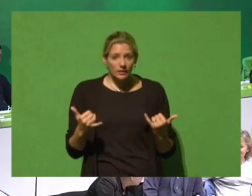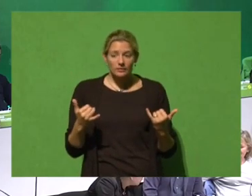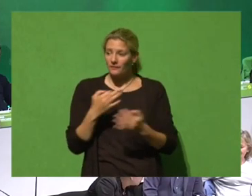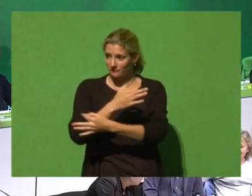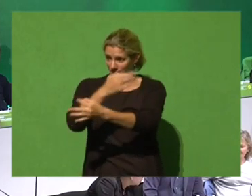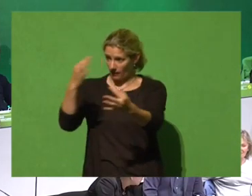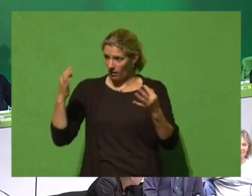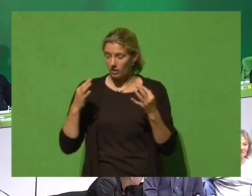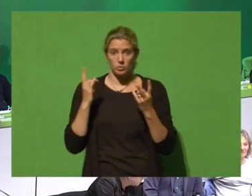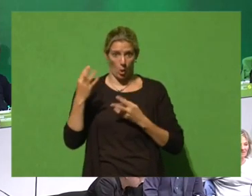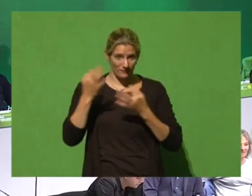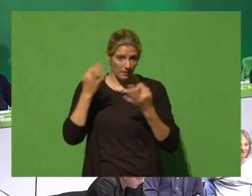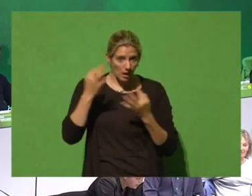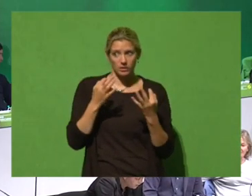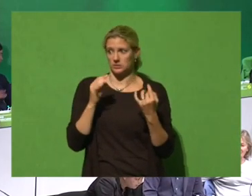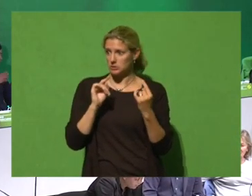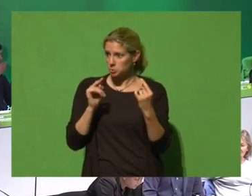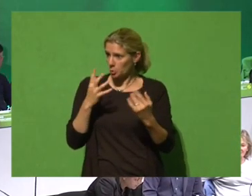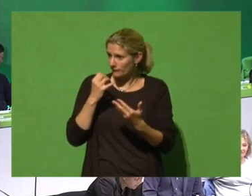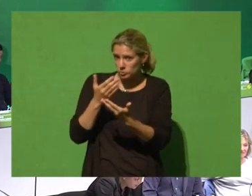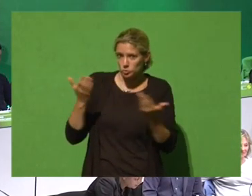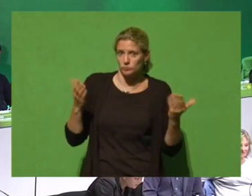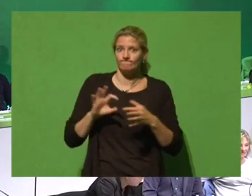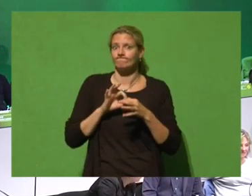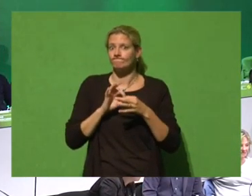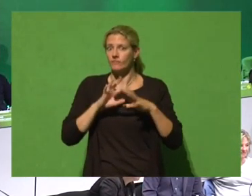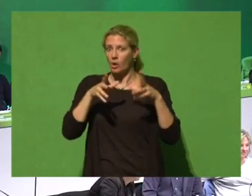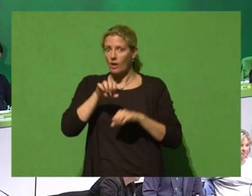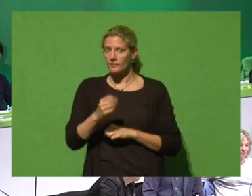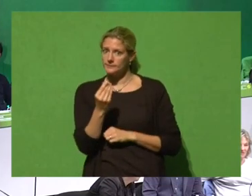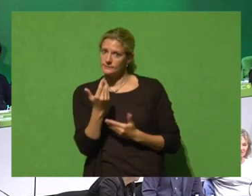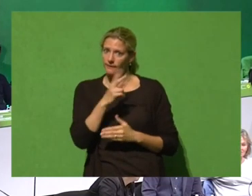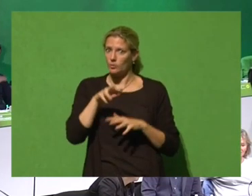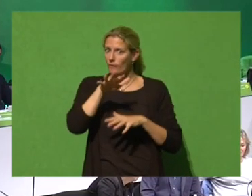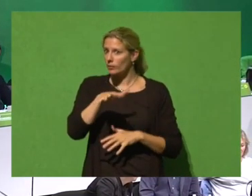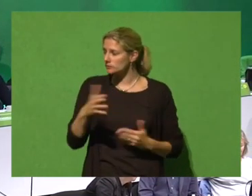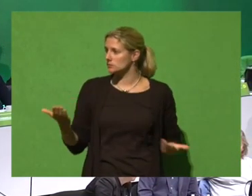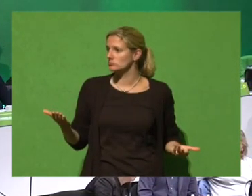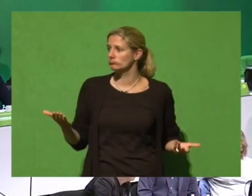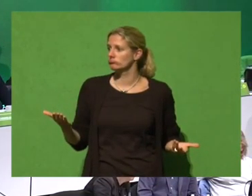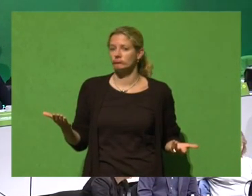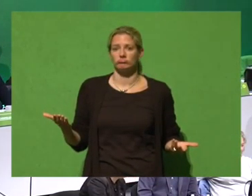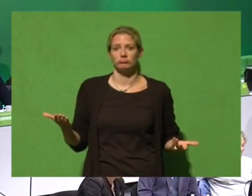euch. Habt ihr noch Fragen oder Debattenbedarf zum Haushalt 2015?